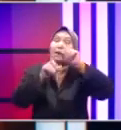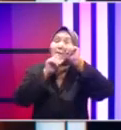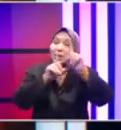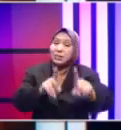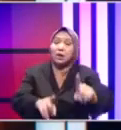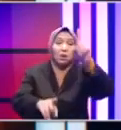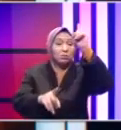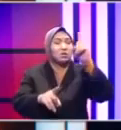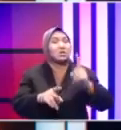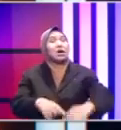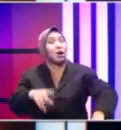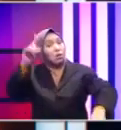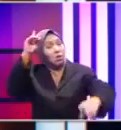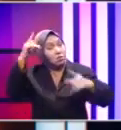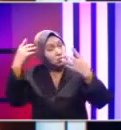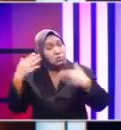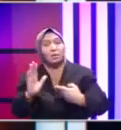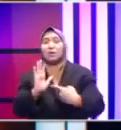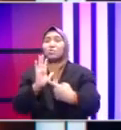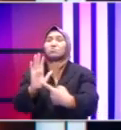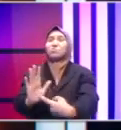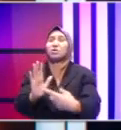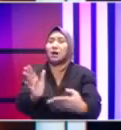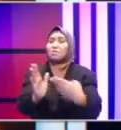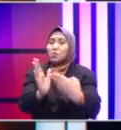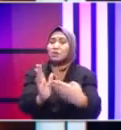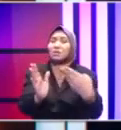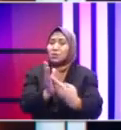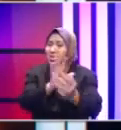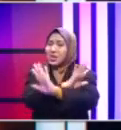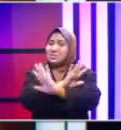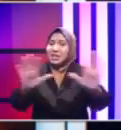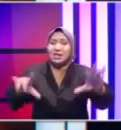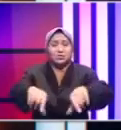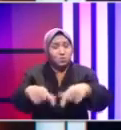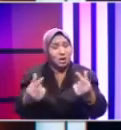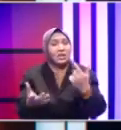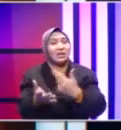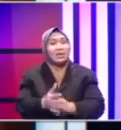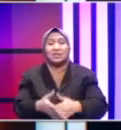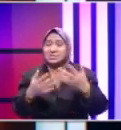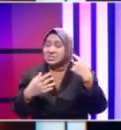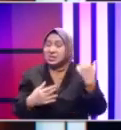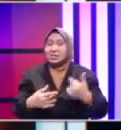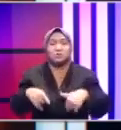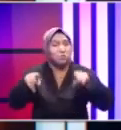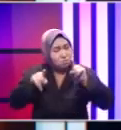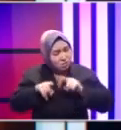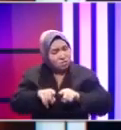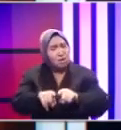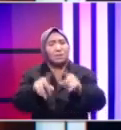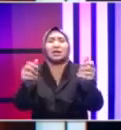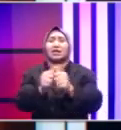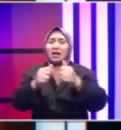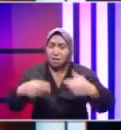wa ta'ala sedangkan Allah telah menurunkan bukti-bukti yang nyata yang jelas al-qur'an ini dia selari dengan fitrah seorang